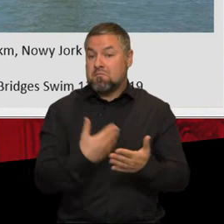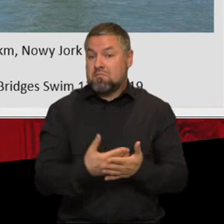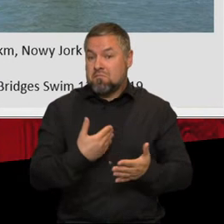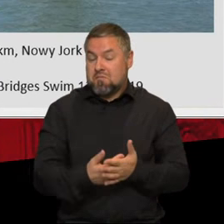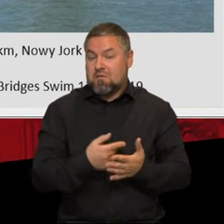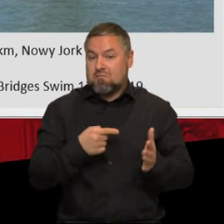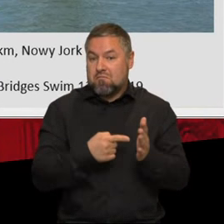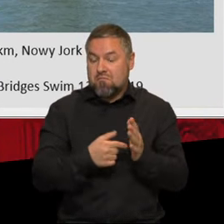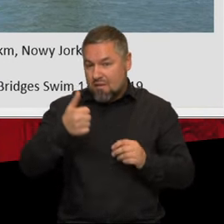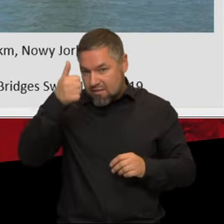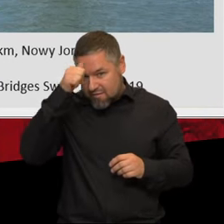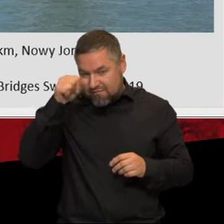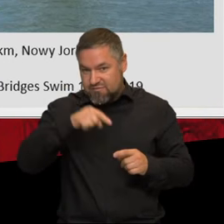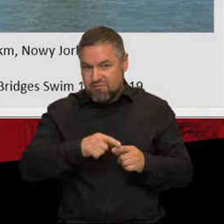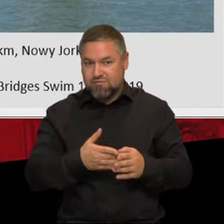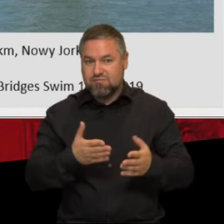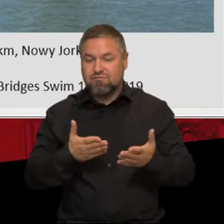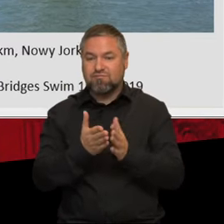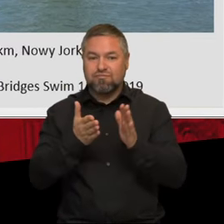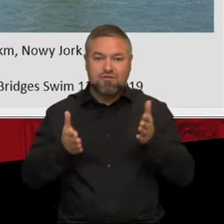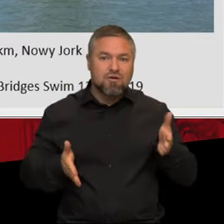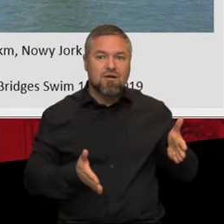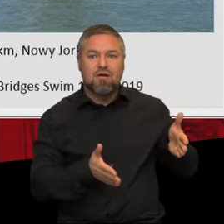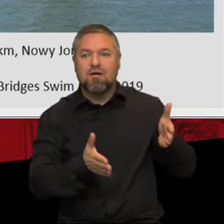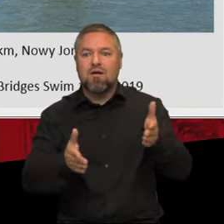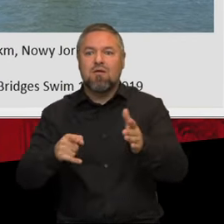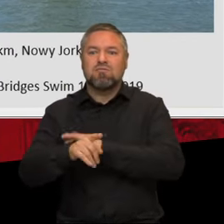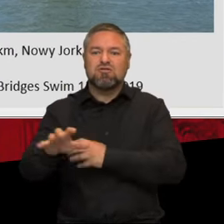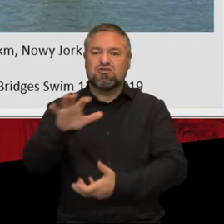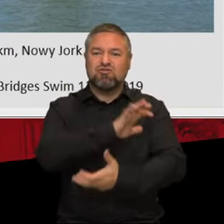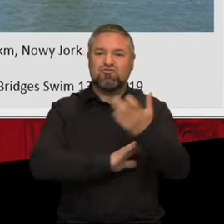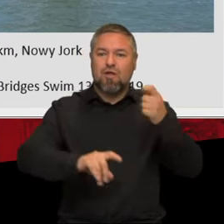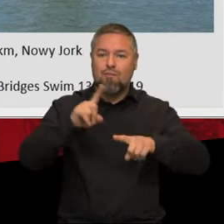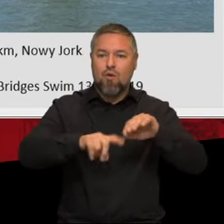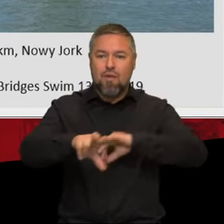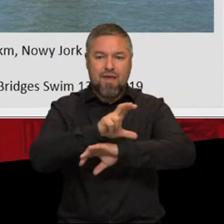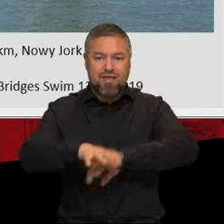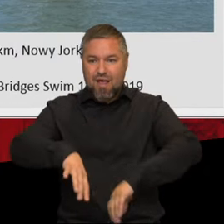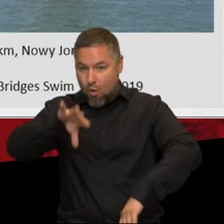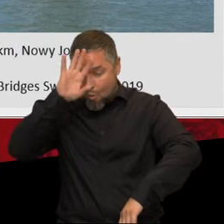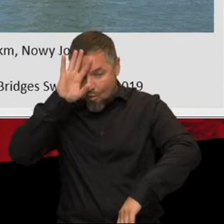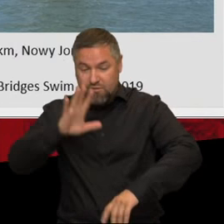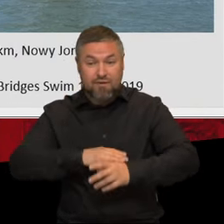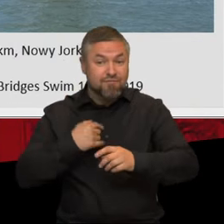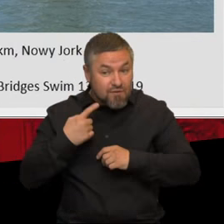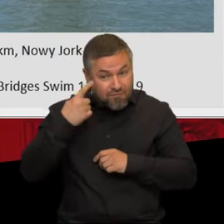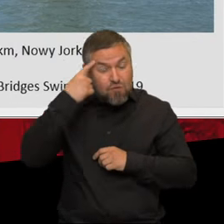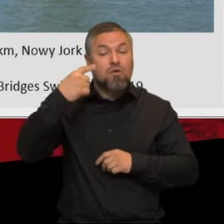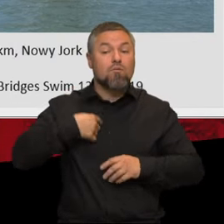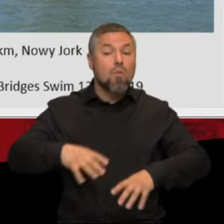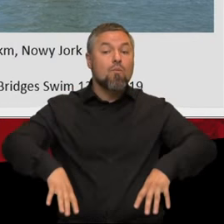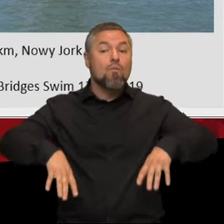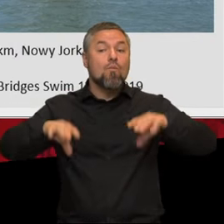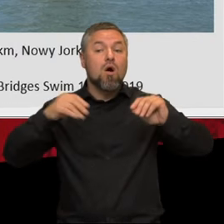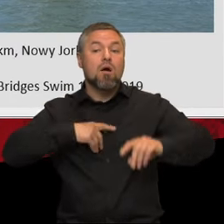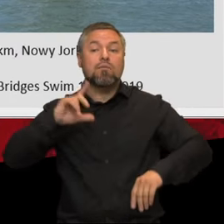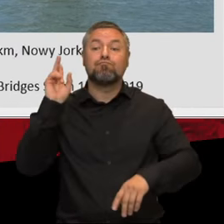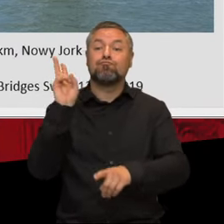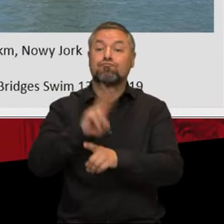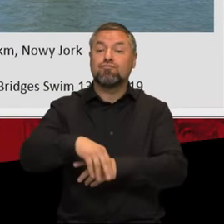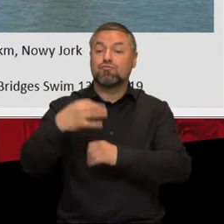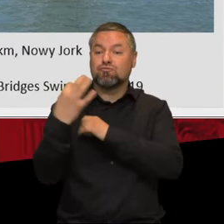dlaczego nazwałam ją Wpław przez świat z Politechniką Łódzką. Proszę Państwa, tak jak wspomniałam na początku, idąc na